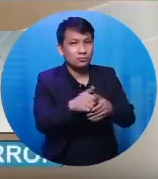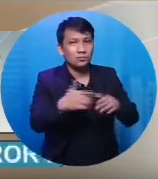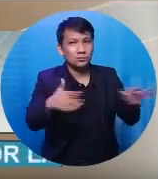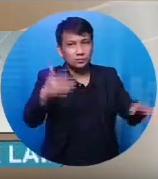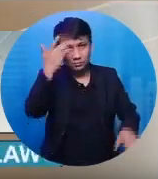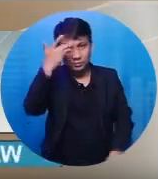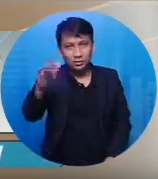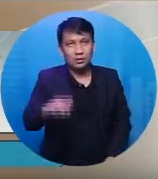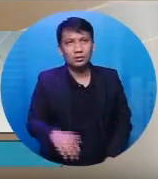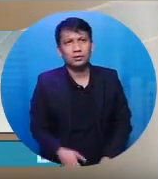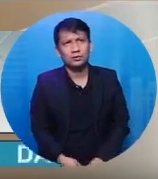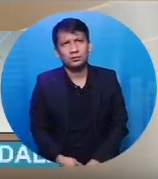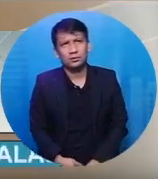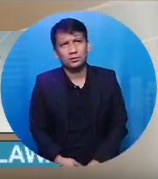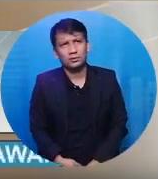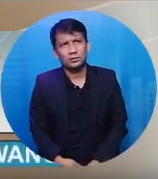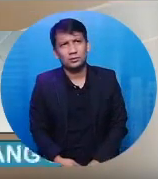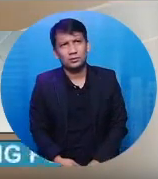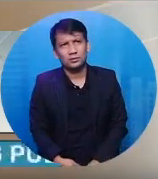ganyan.